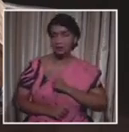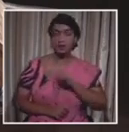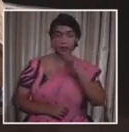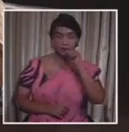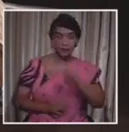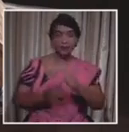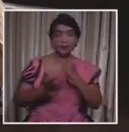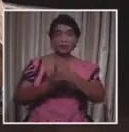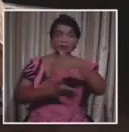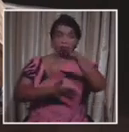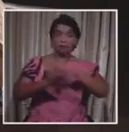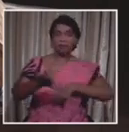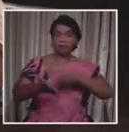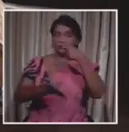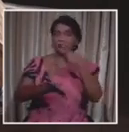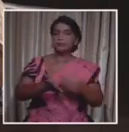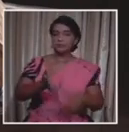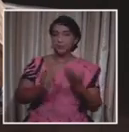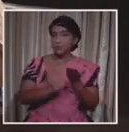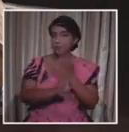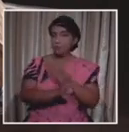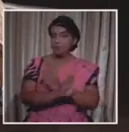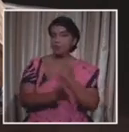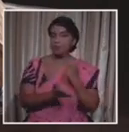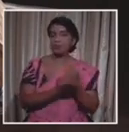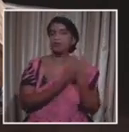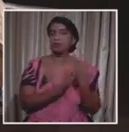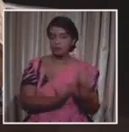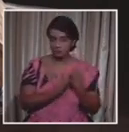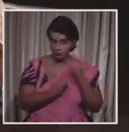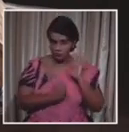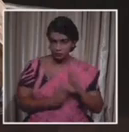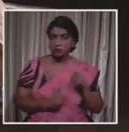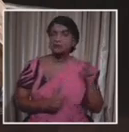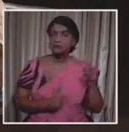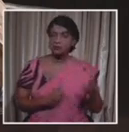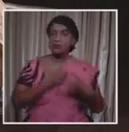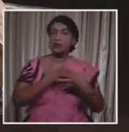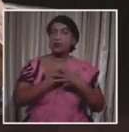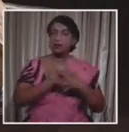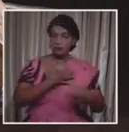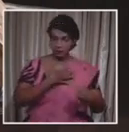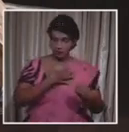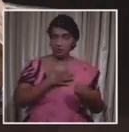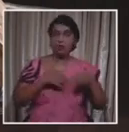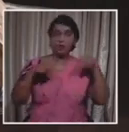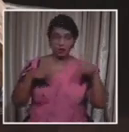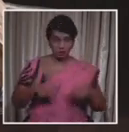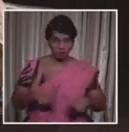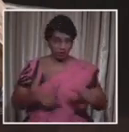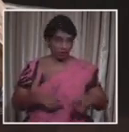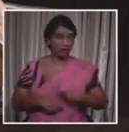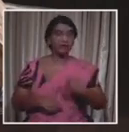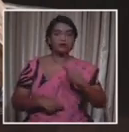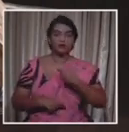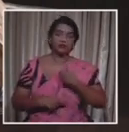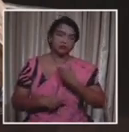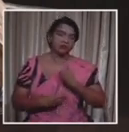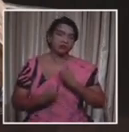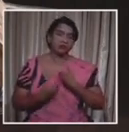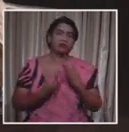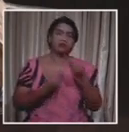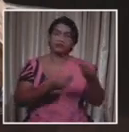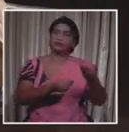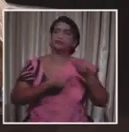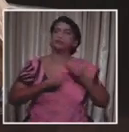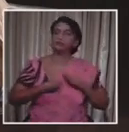likita ekangatwayak, kalin laba gati yutu atara, ehi pitapatak, adadina, maweta,